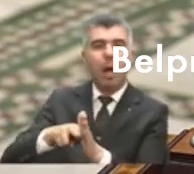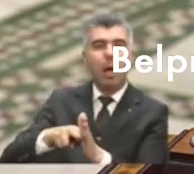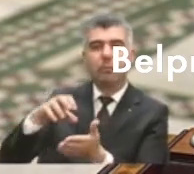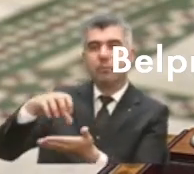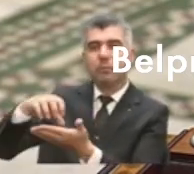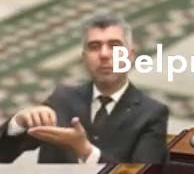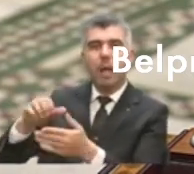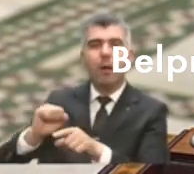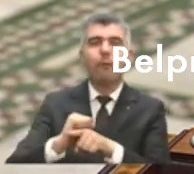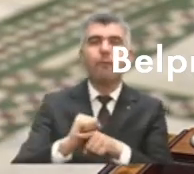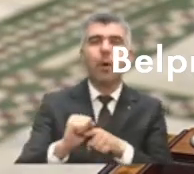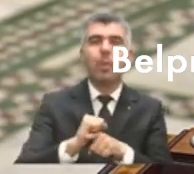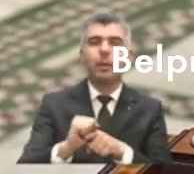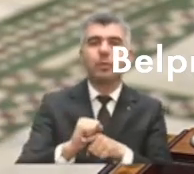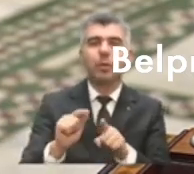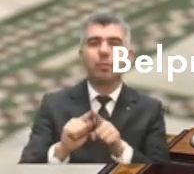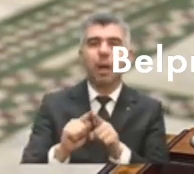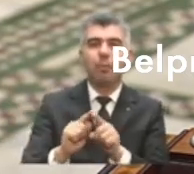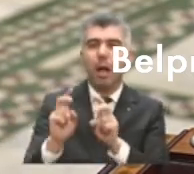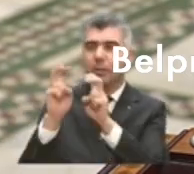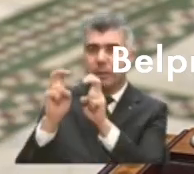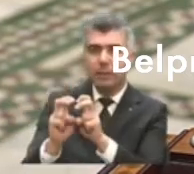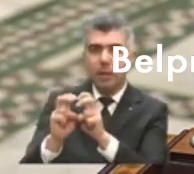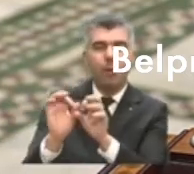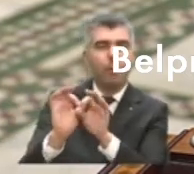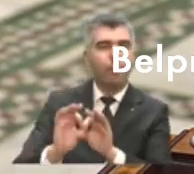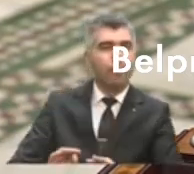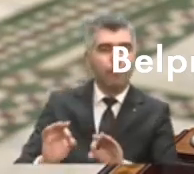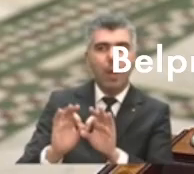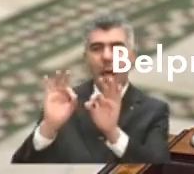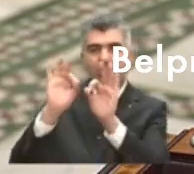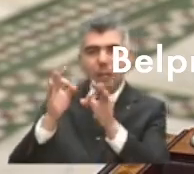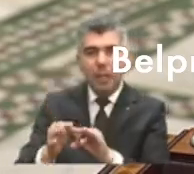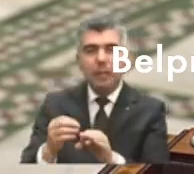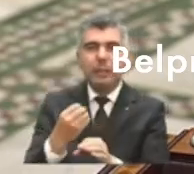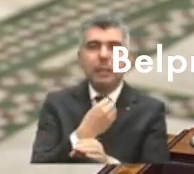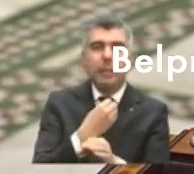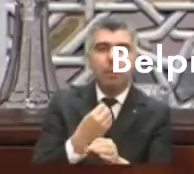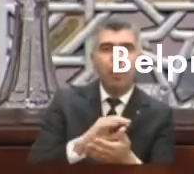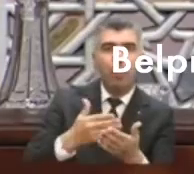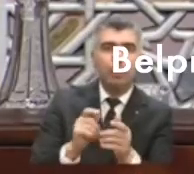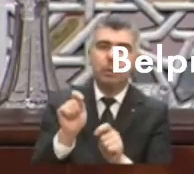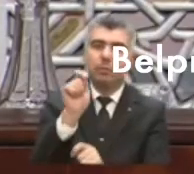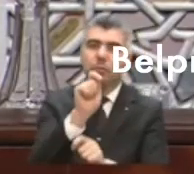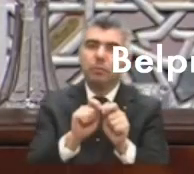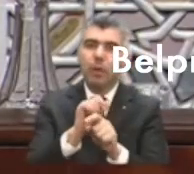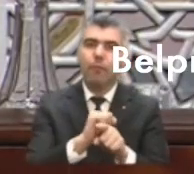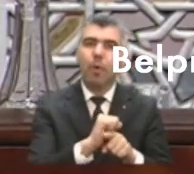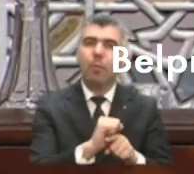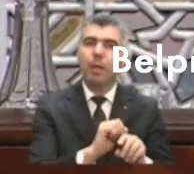كتكون على حسب الخصائص ديالها، خصها عدد ديال الاطباء، عدد الاخصائيين. الوزير انتهى الوقت.